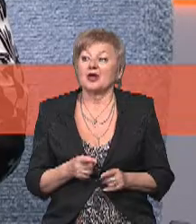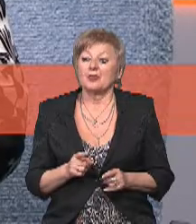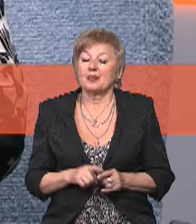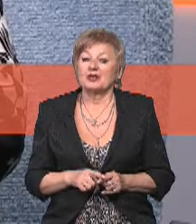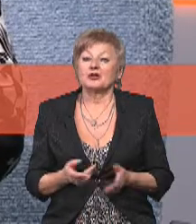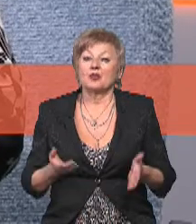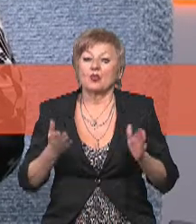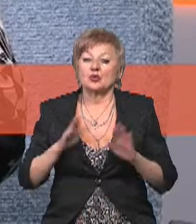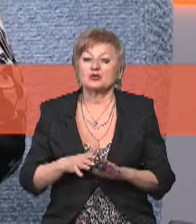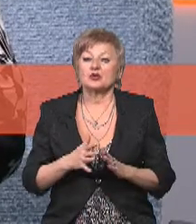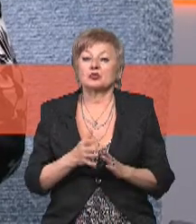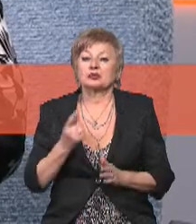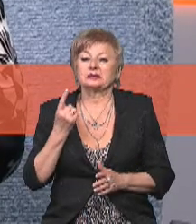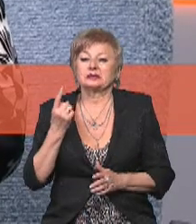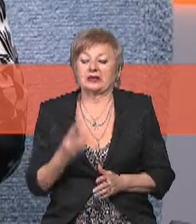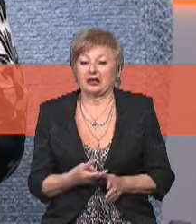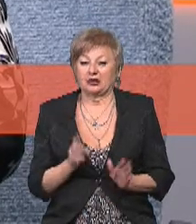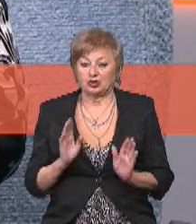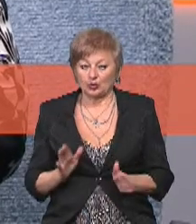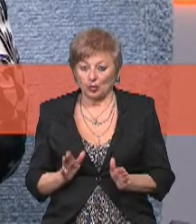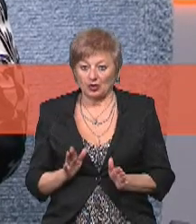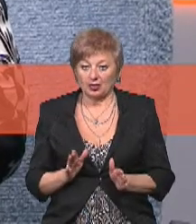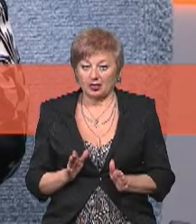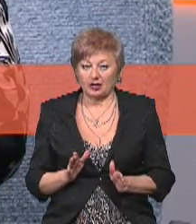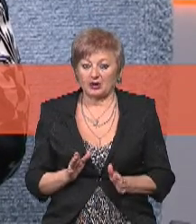незаповненими залишається більше третини позицій на